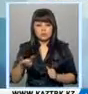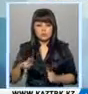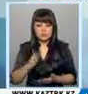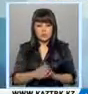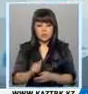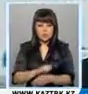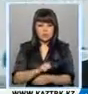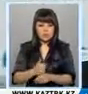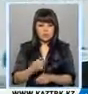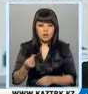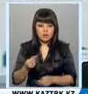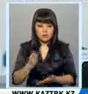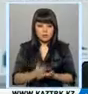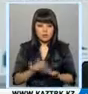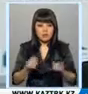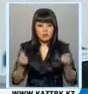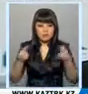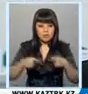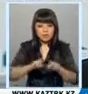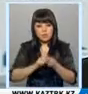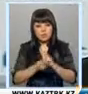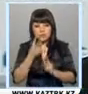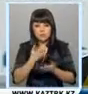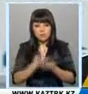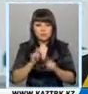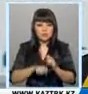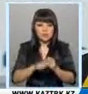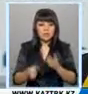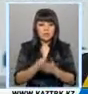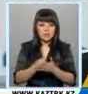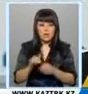отыр. Қазір инфляцияның беріп отқан дәрежесі